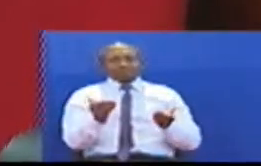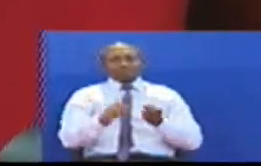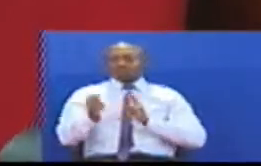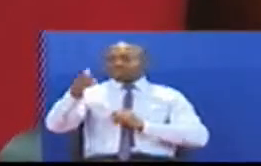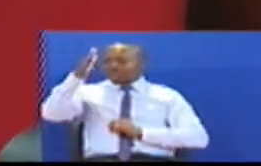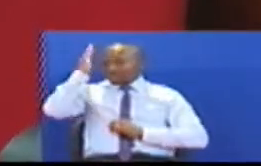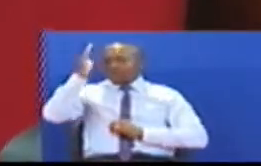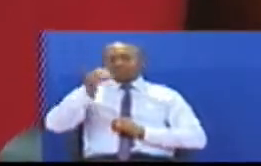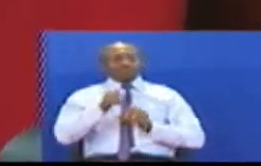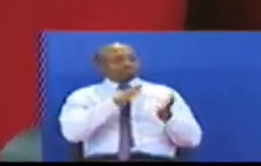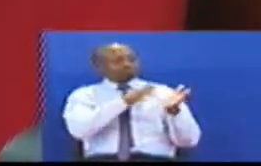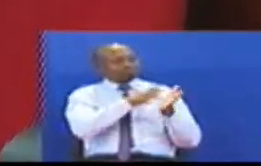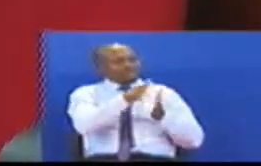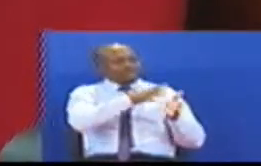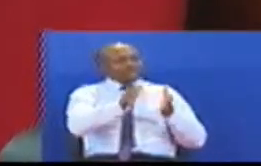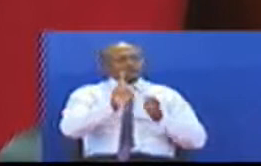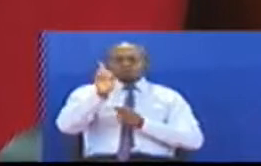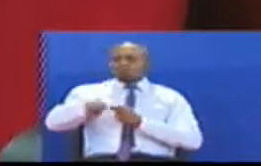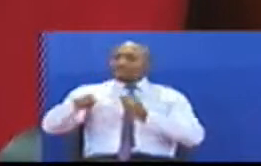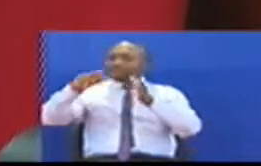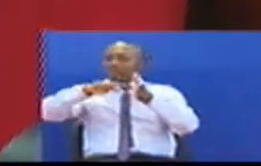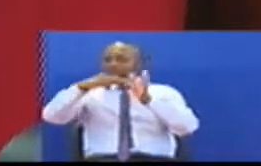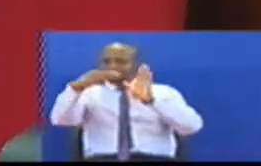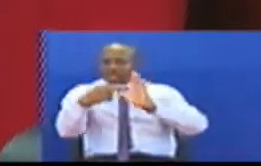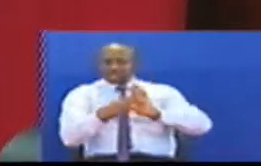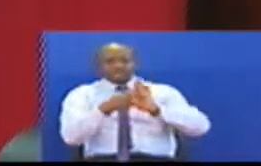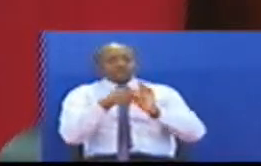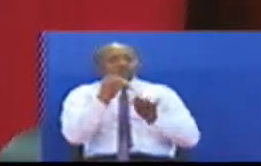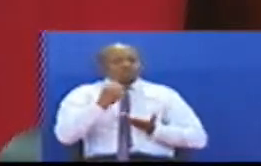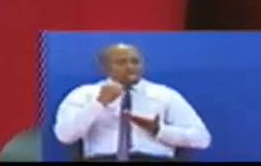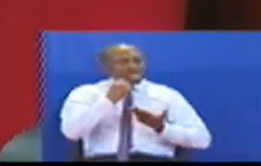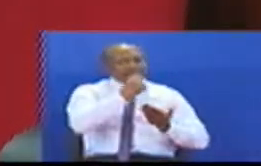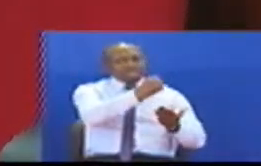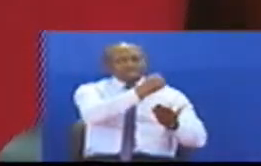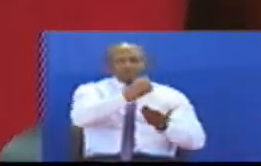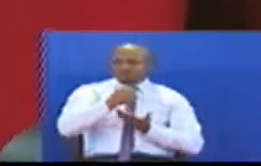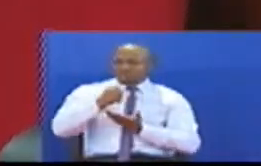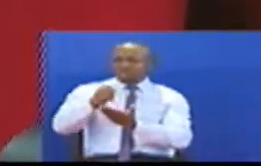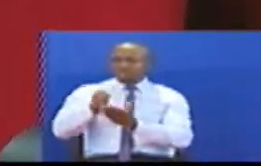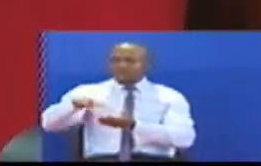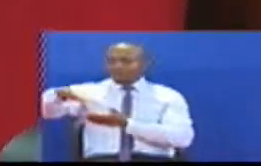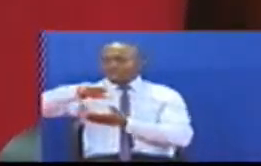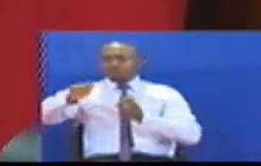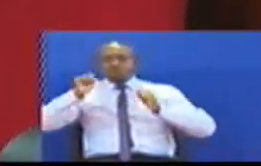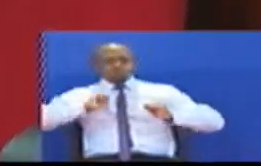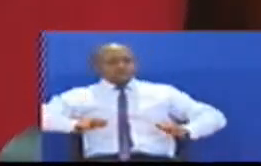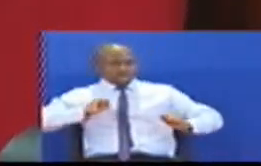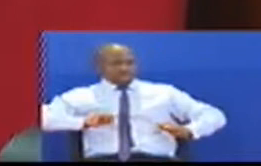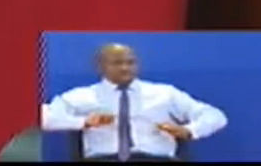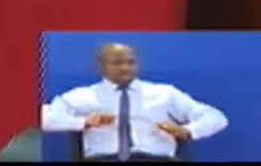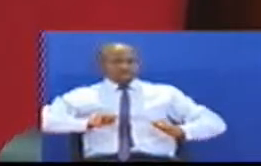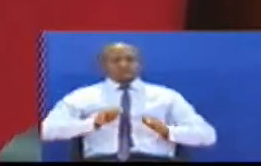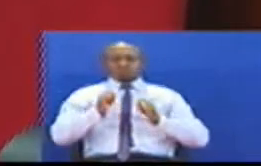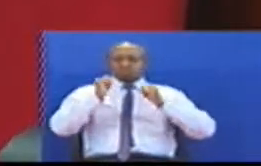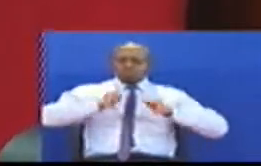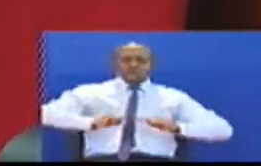serikali imebainisha kuwa kuna mkakati wa kuwekeza zaidi katika utalii, na hasa katika utalii wa fukwe,